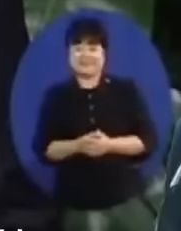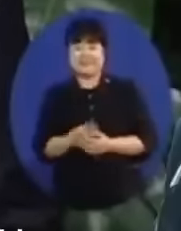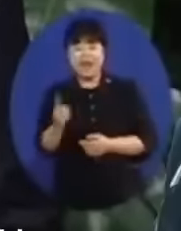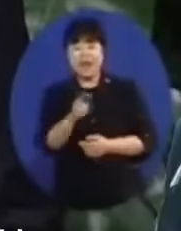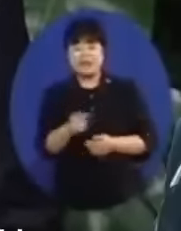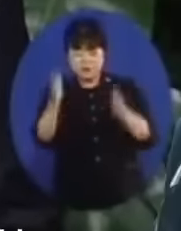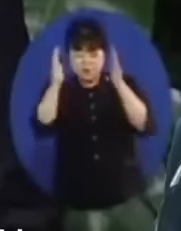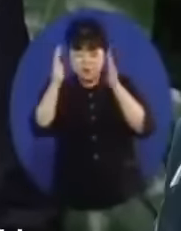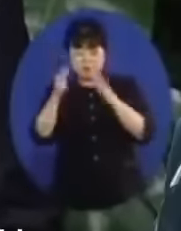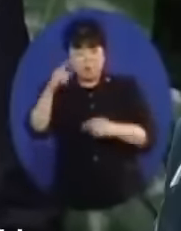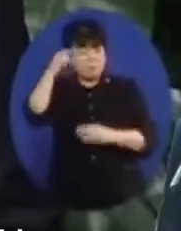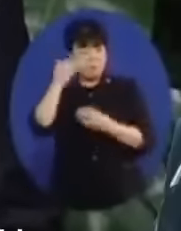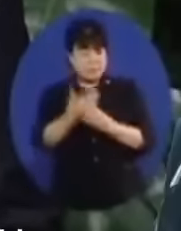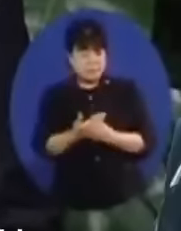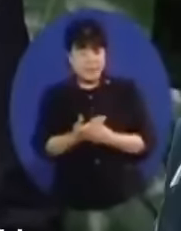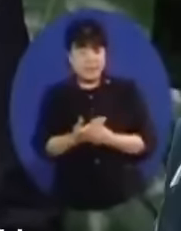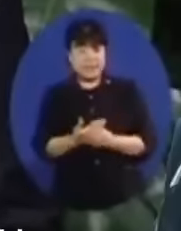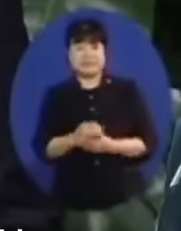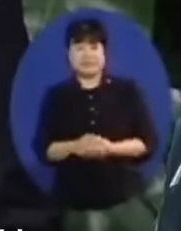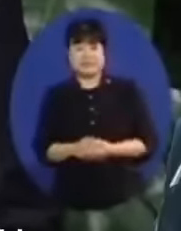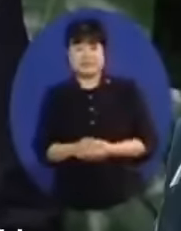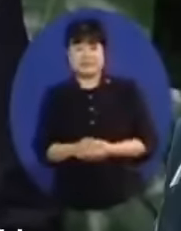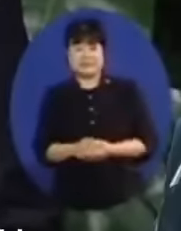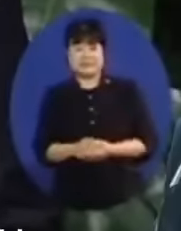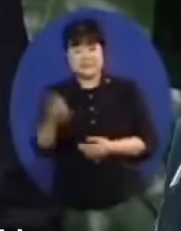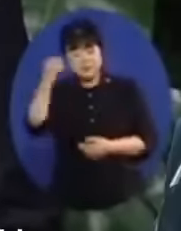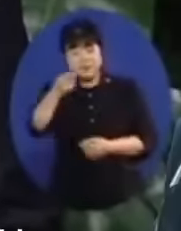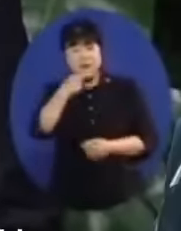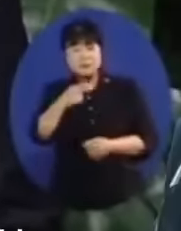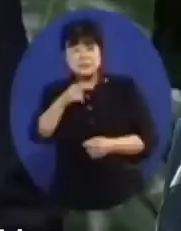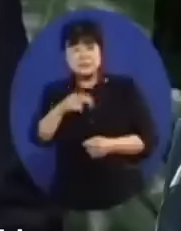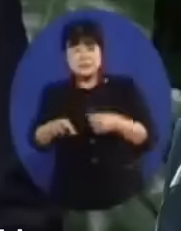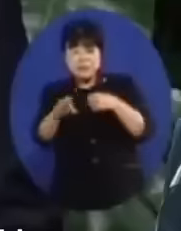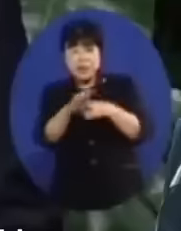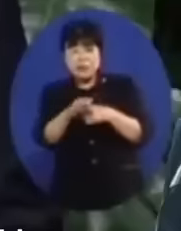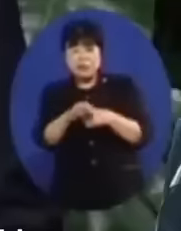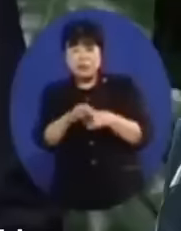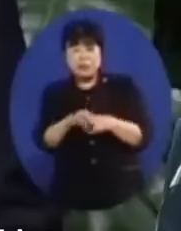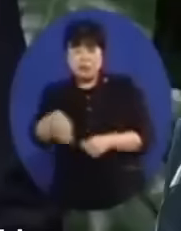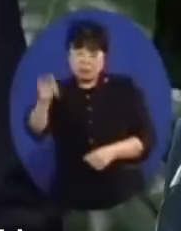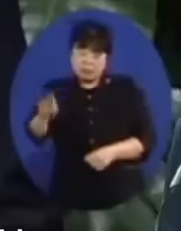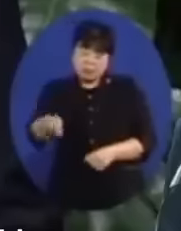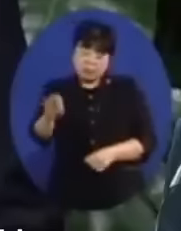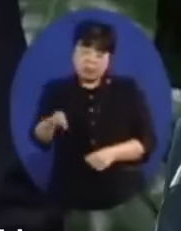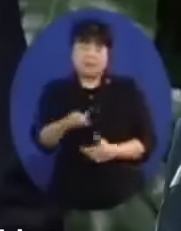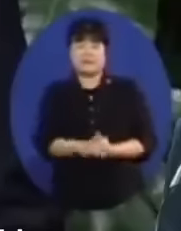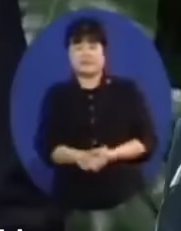아무리 공부를 많이 하고 학교를 많이 나와도 성령 없으면 쓸데 없습니다.